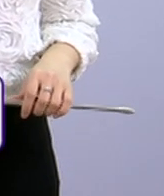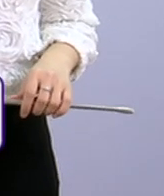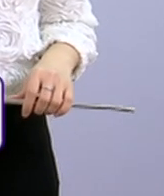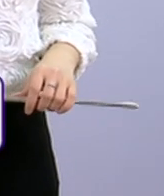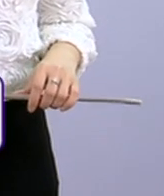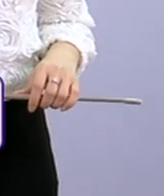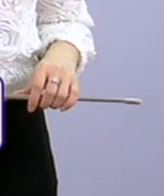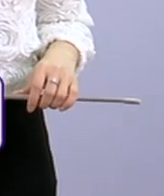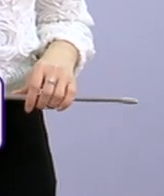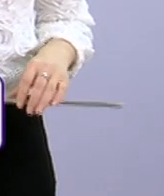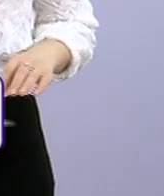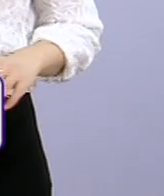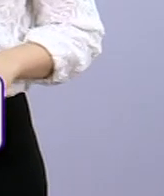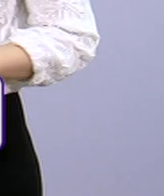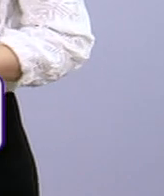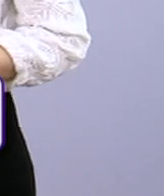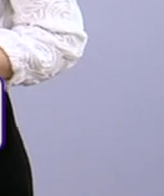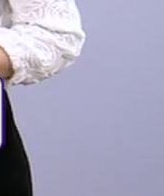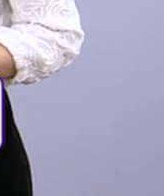жинауға тырысыңыздар.